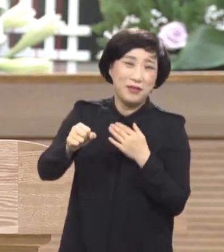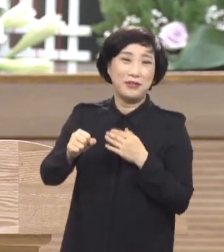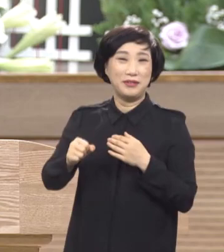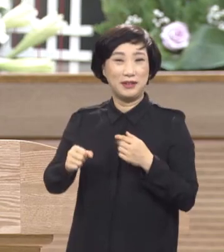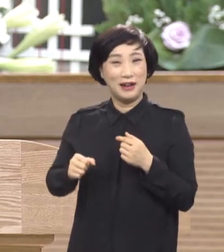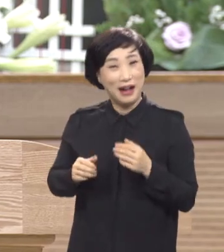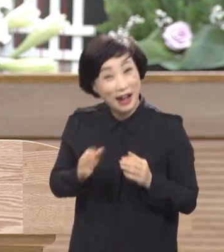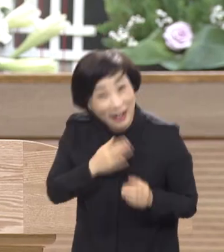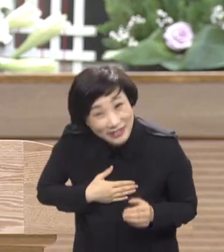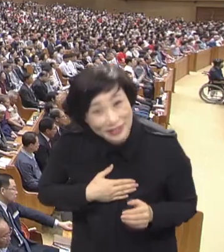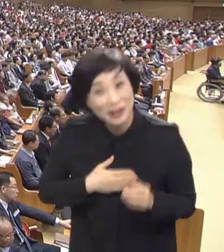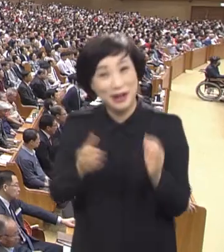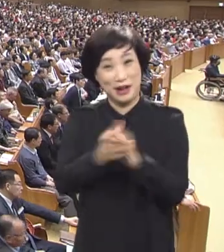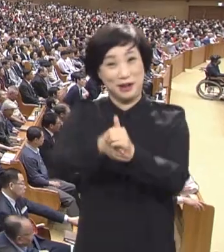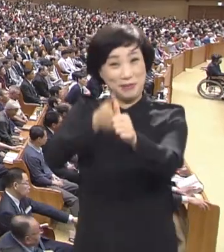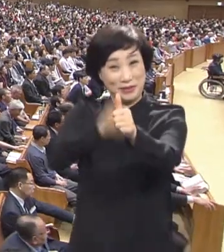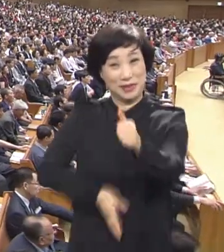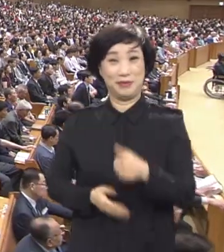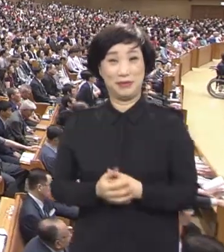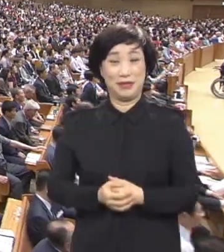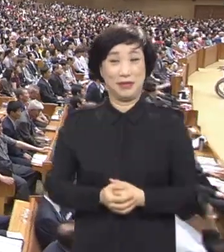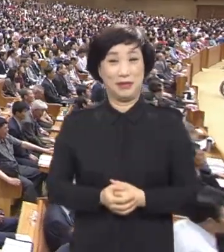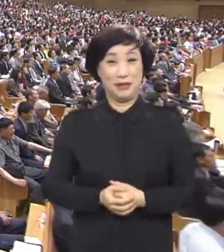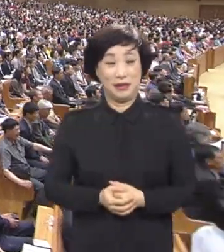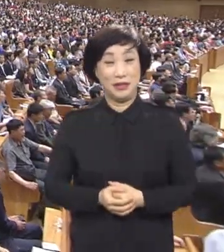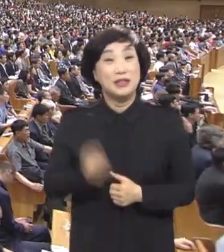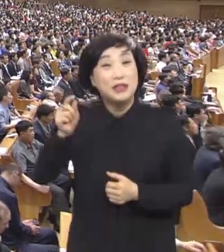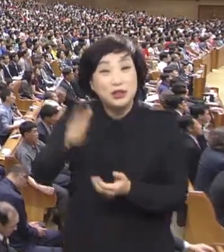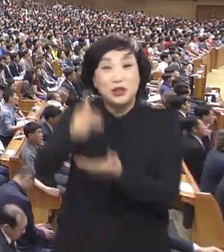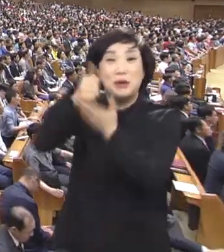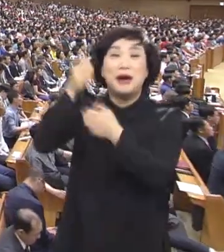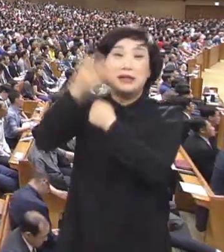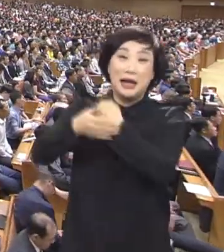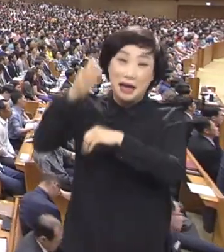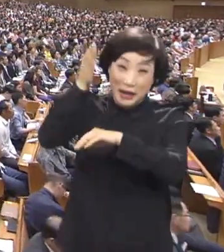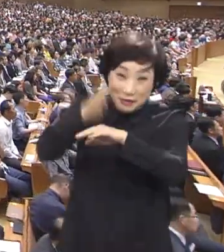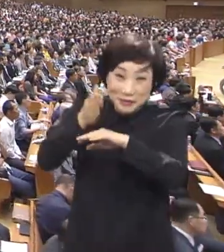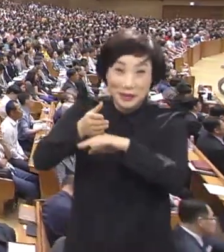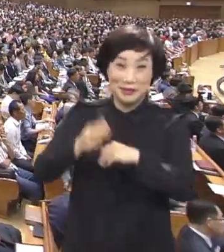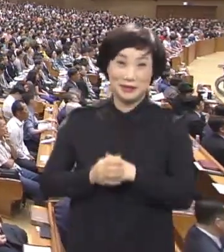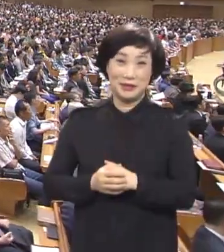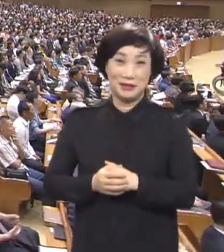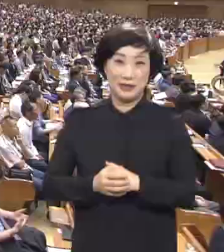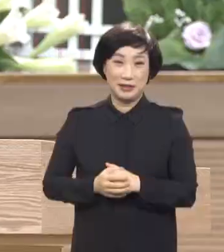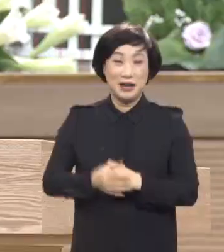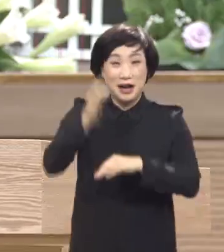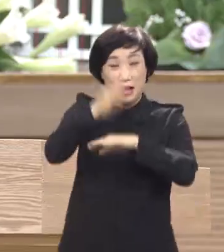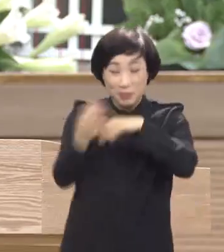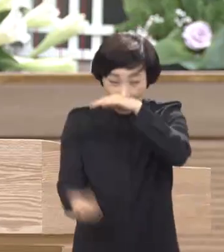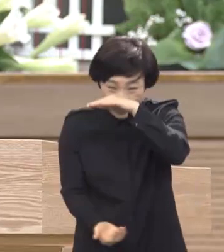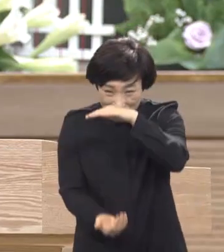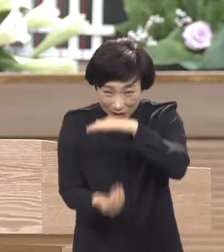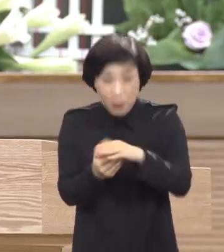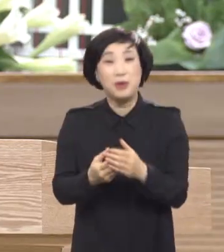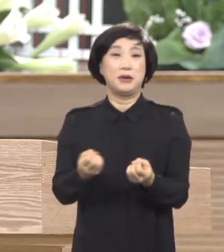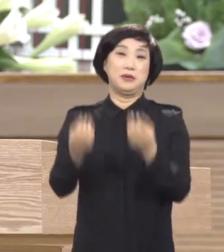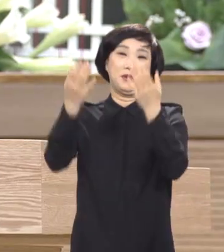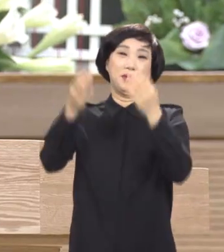아멘합시다 이 은혜 감사해서 세상의 감사절로